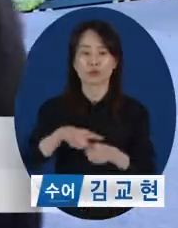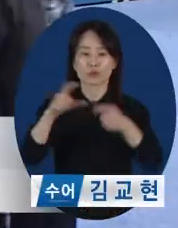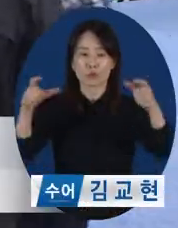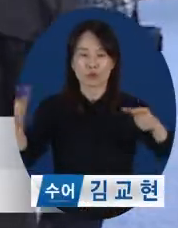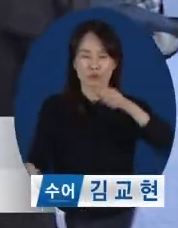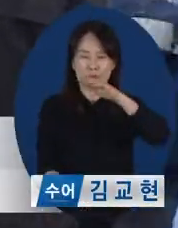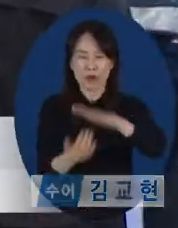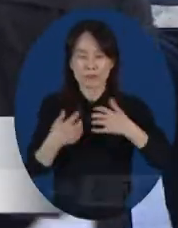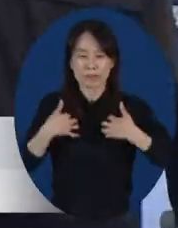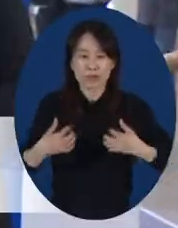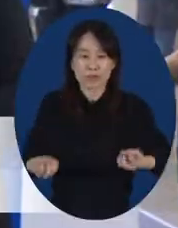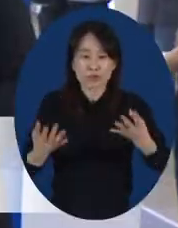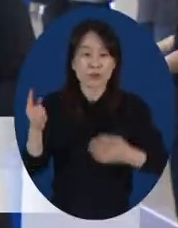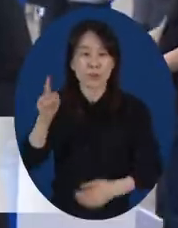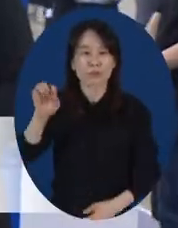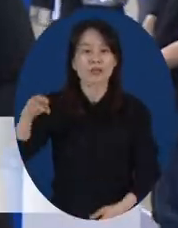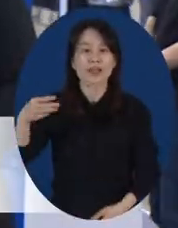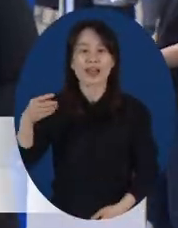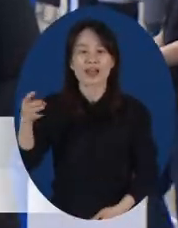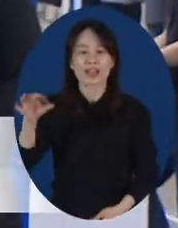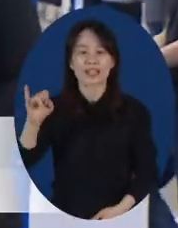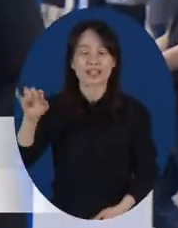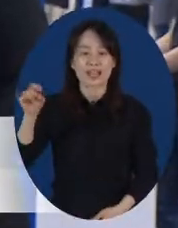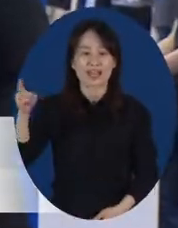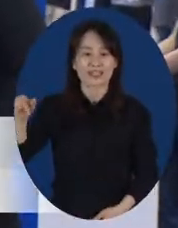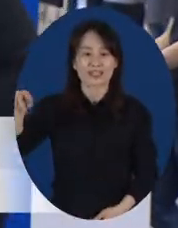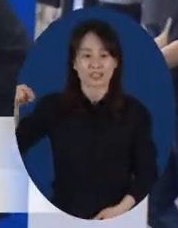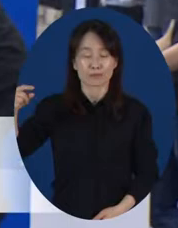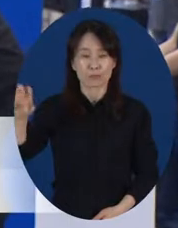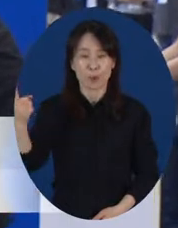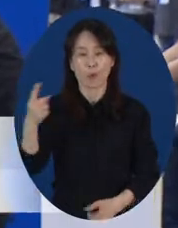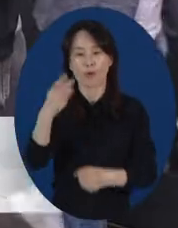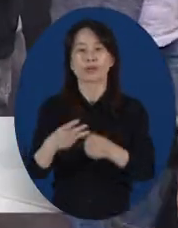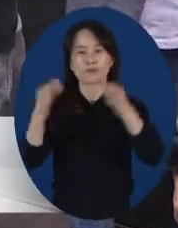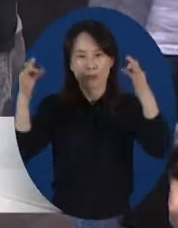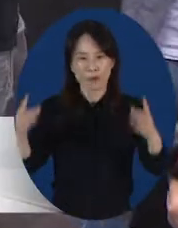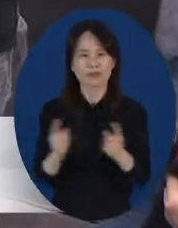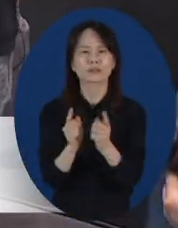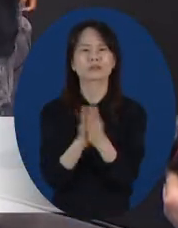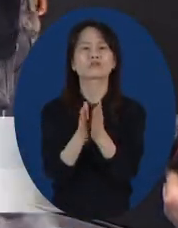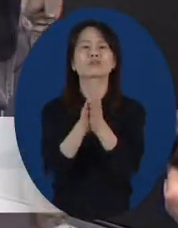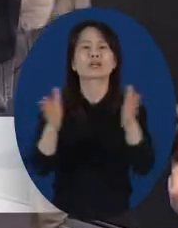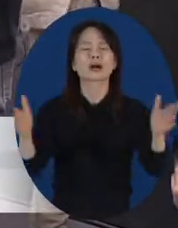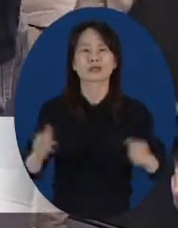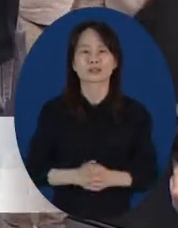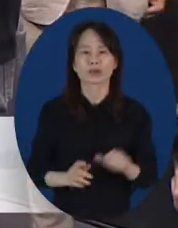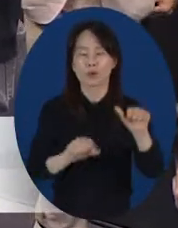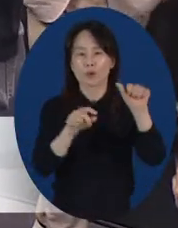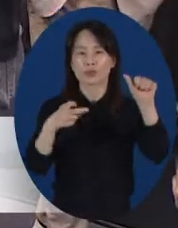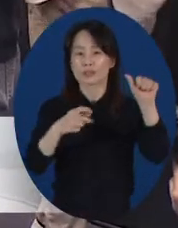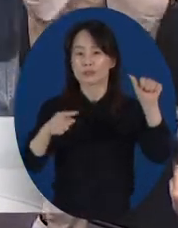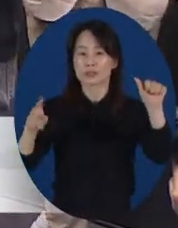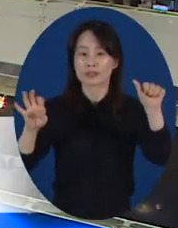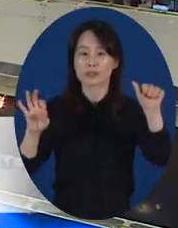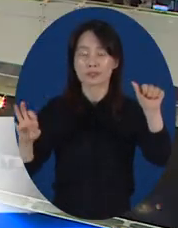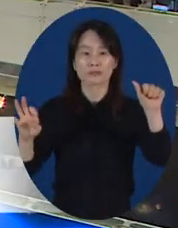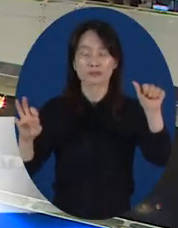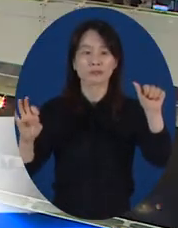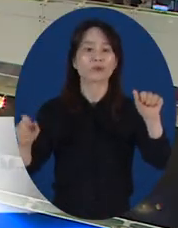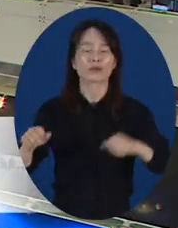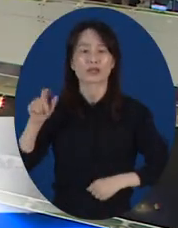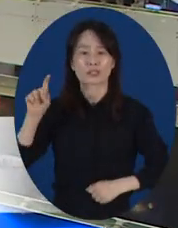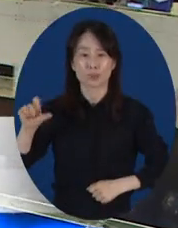수도권 최대 규모의 게임 축제인 플레이 엑스포가 3년 만에 오프라인으로 도민들을 만납니다. 12일부터 15일까지